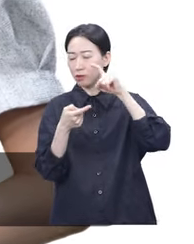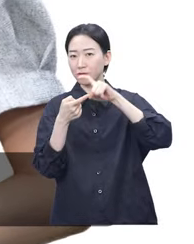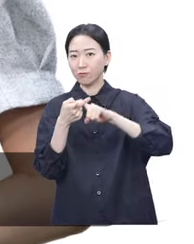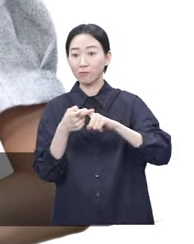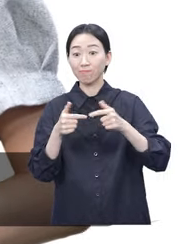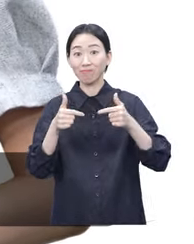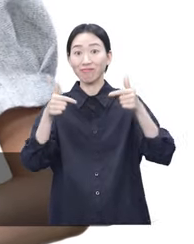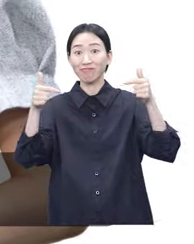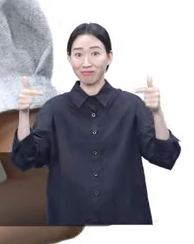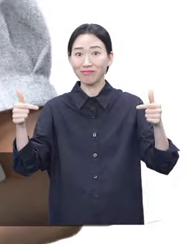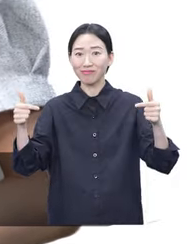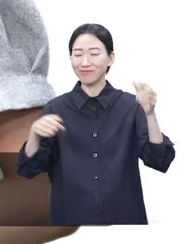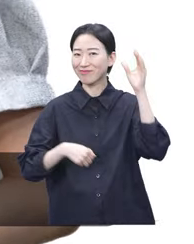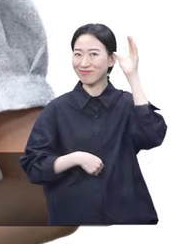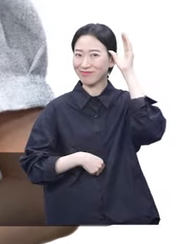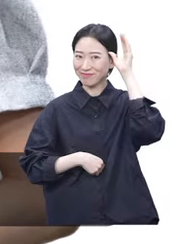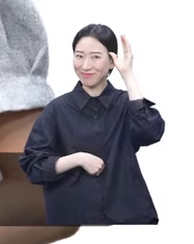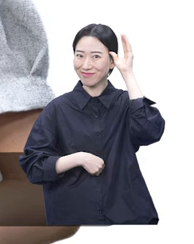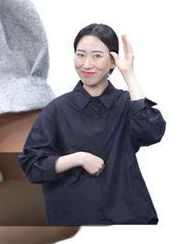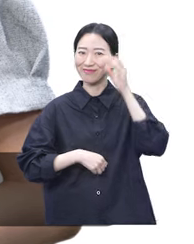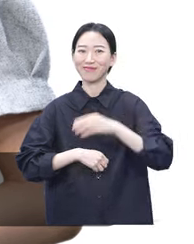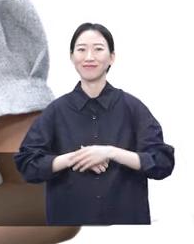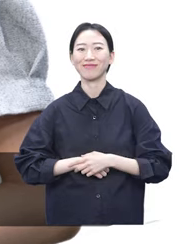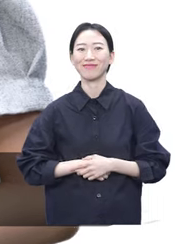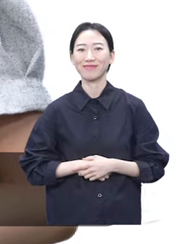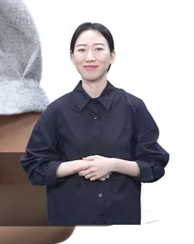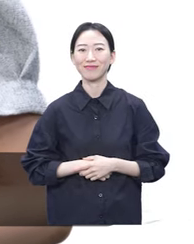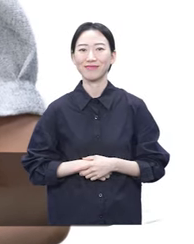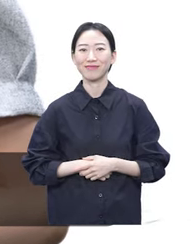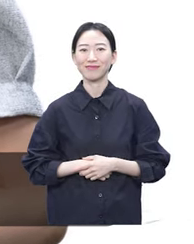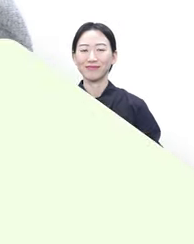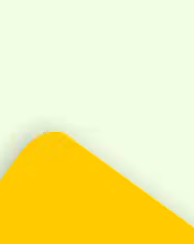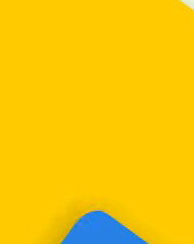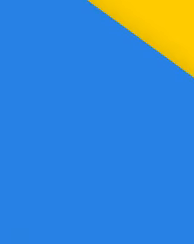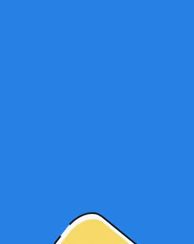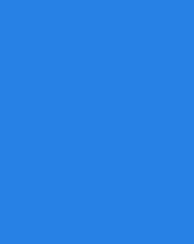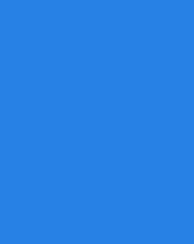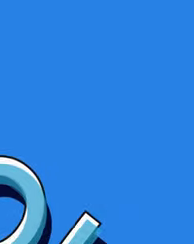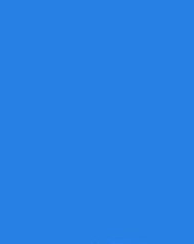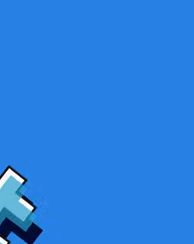함께하는 스마트 행복 도시로 한 발 더 나아간 시간이었습니다.